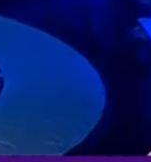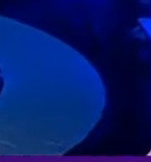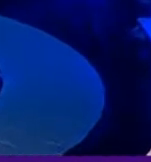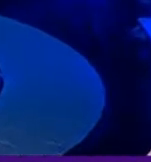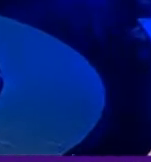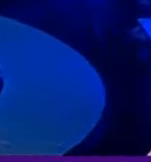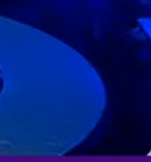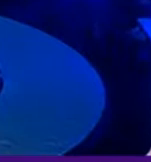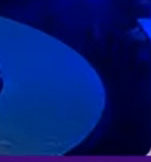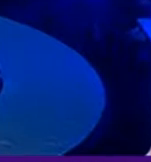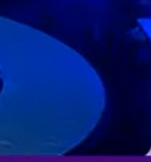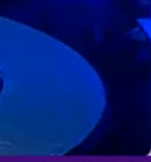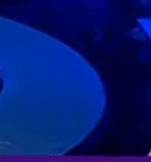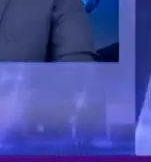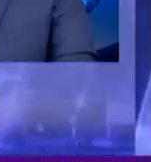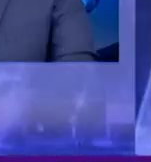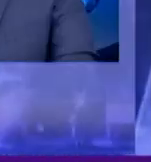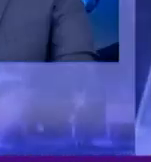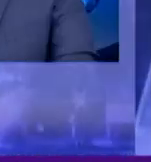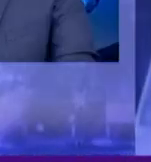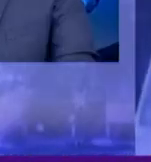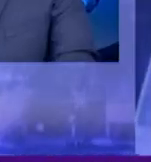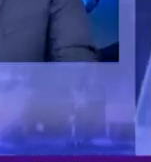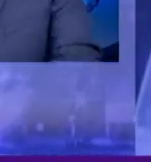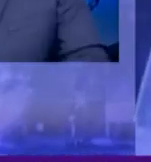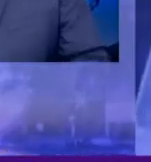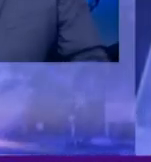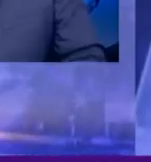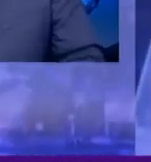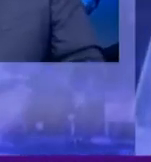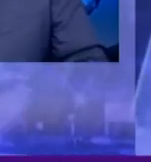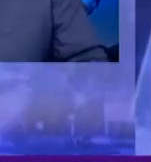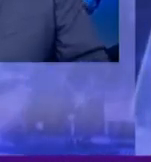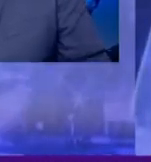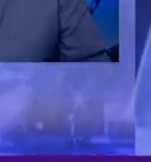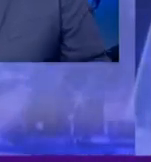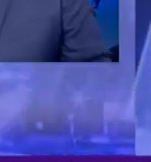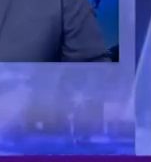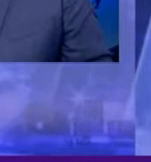Але ціна на газ. Чи зменшиться швидкість зростання?